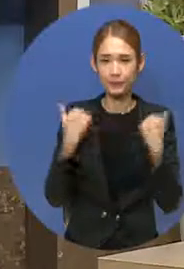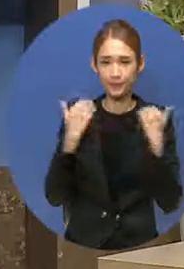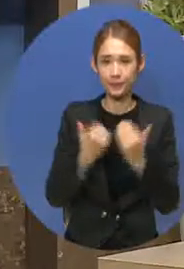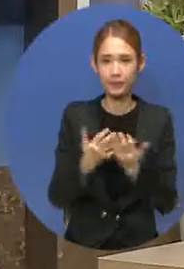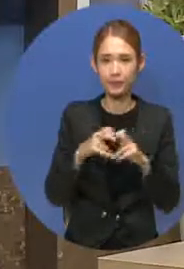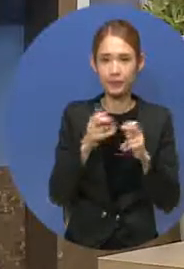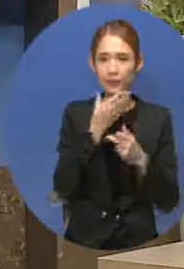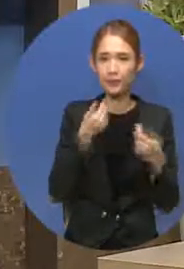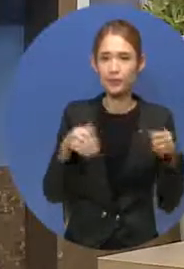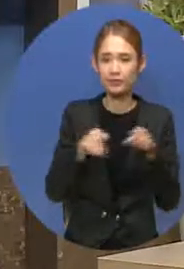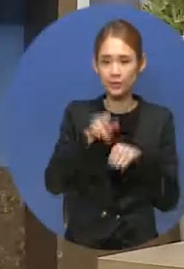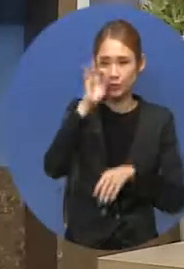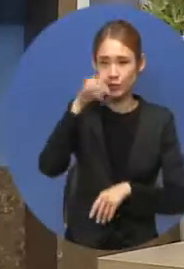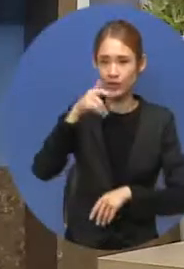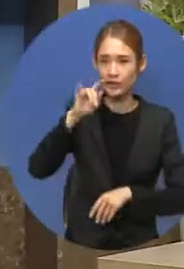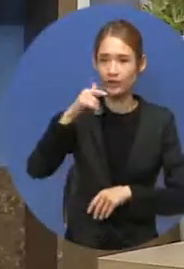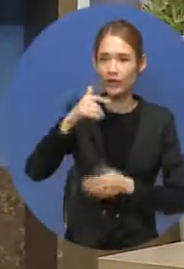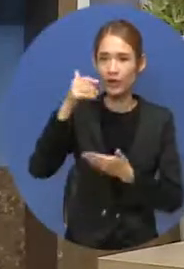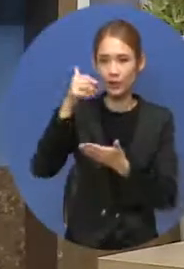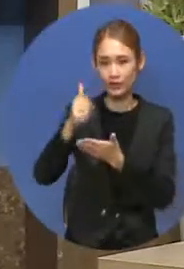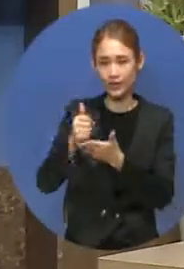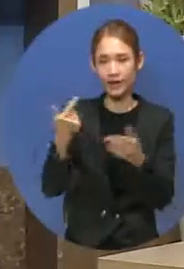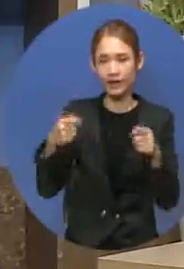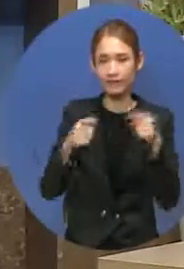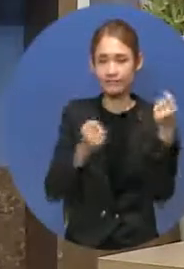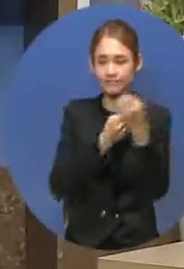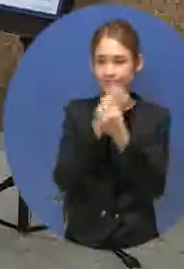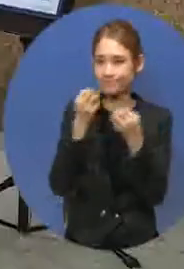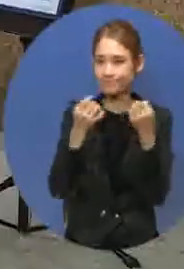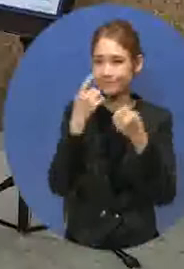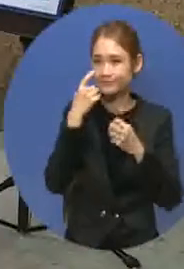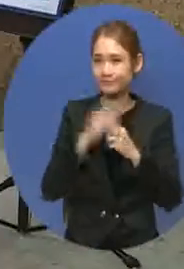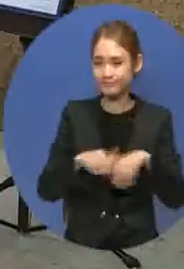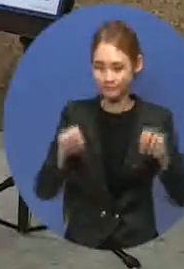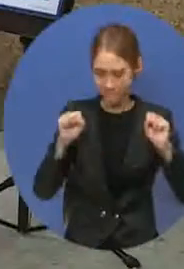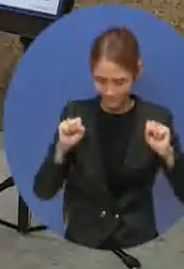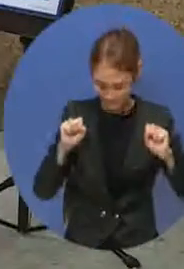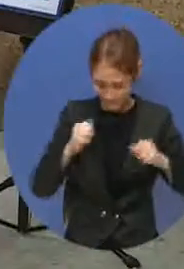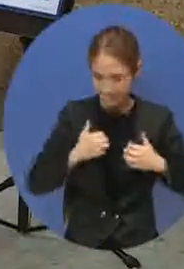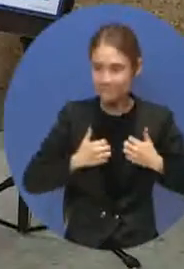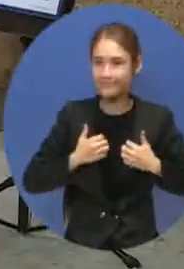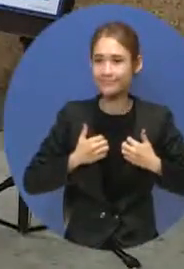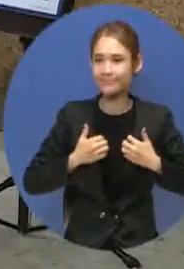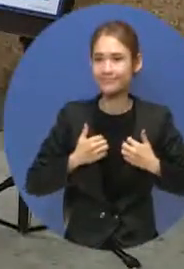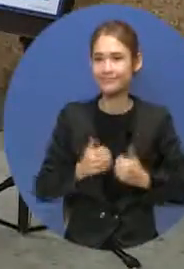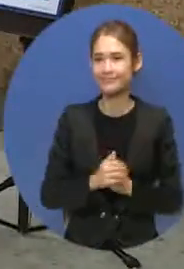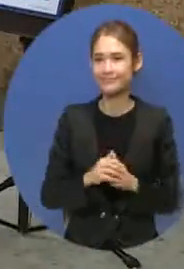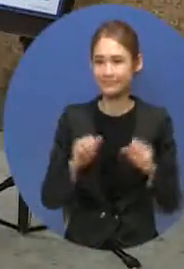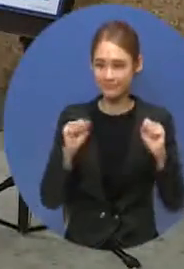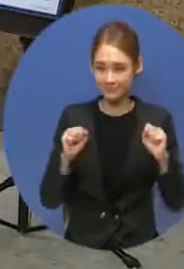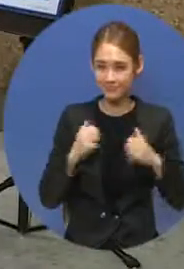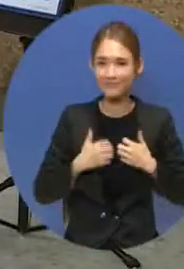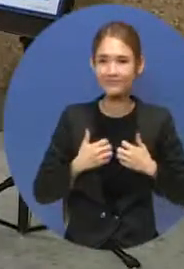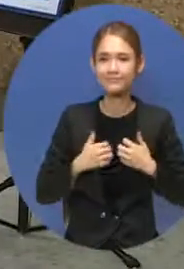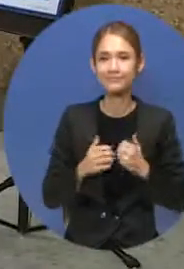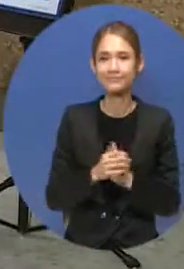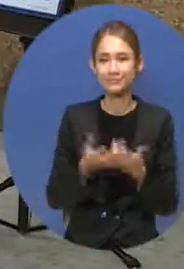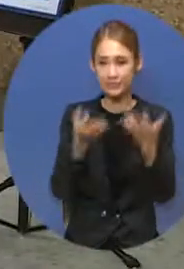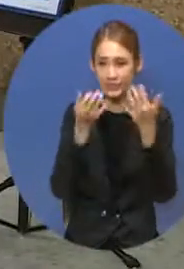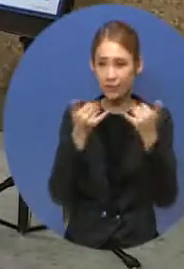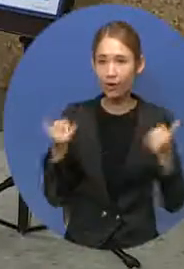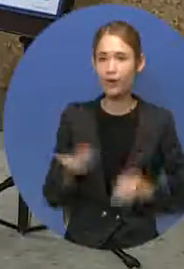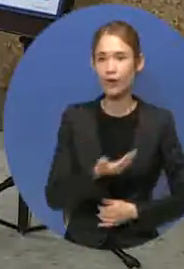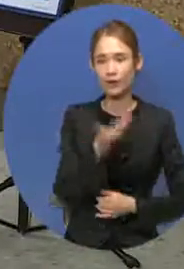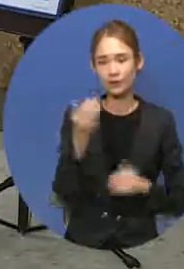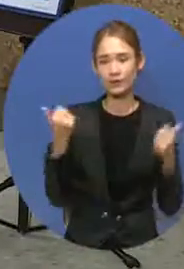서울시립발달장애인복지관 최선자 관장님과 함께 이야기 나눠보겠습니다. 관장님 반갑습니다. 안녕하세요. 네, 반갑습니다. 먼저